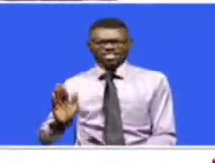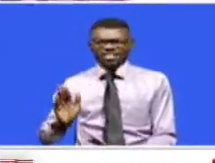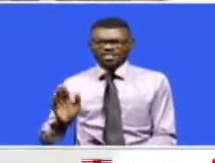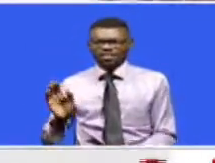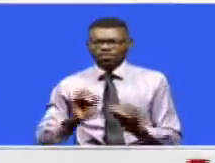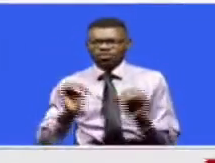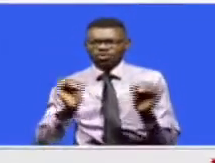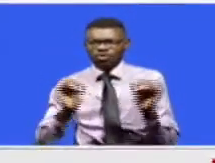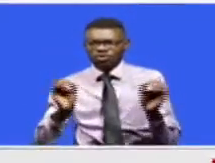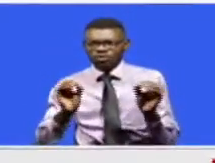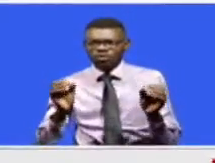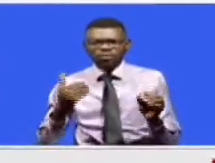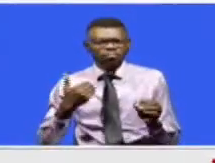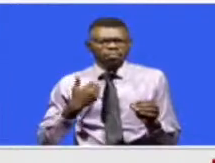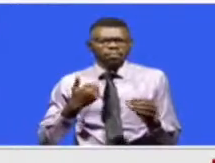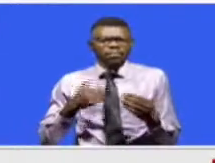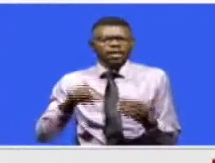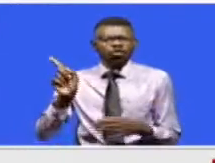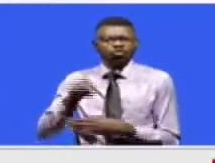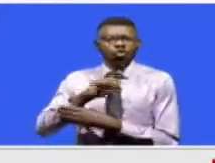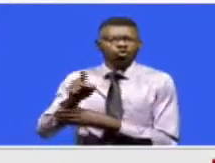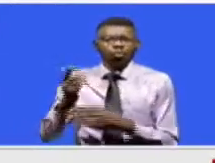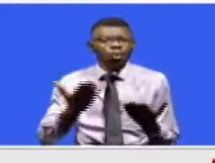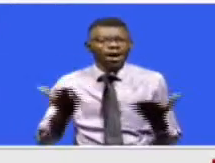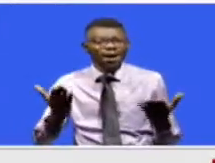Mimi nimefanya nini watu wa mlima Kenya?